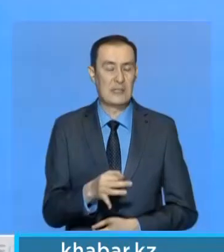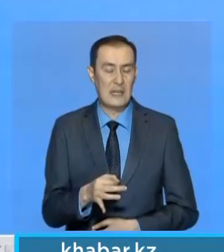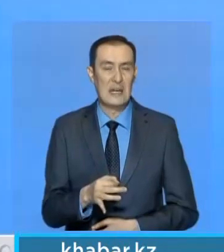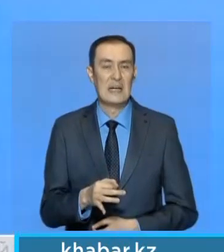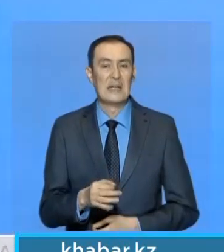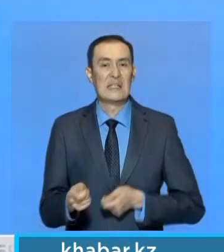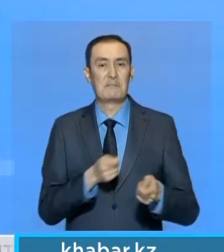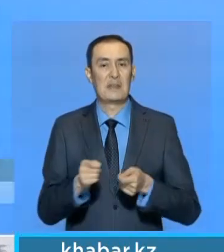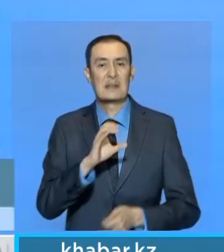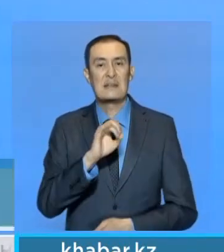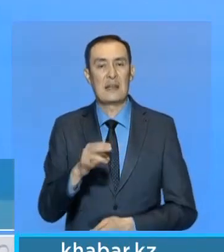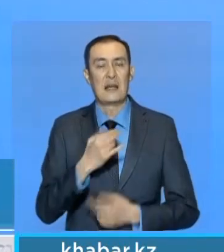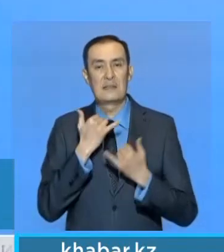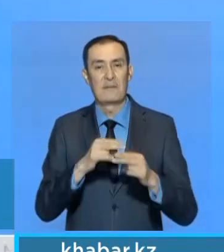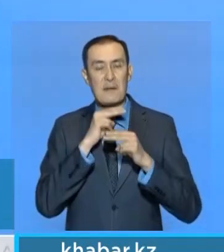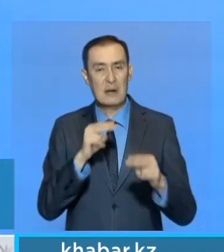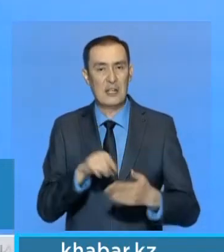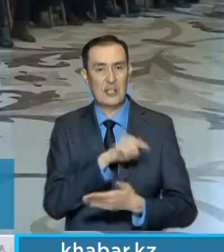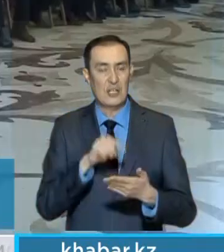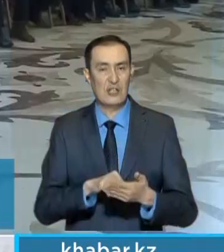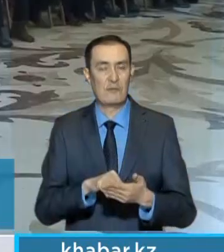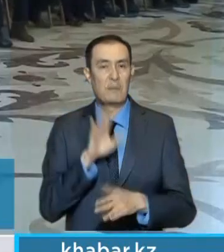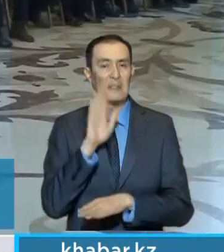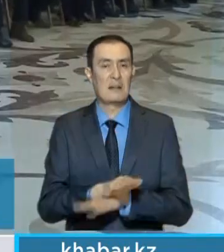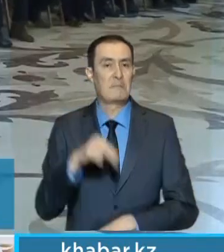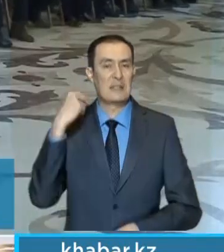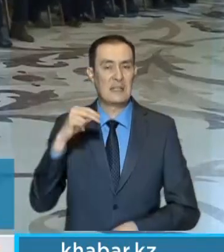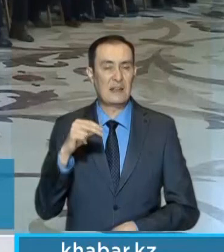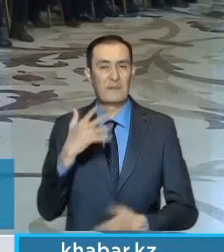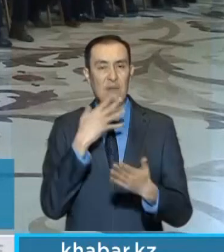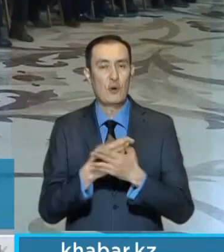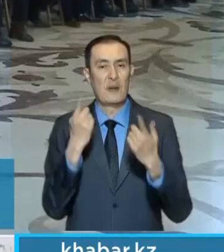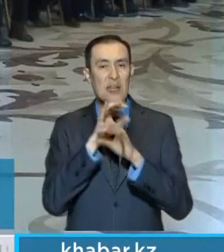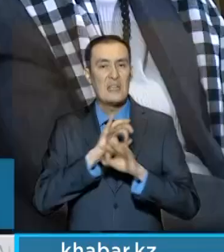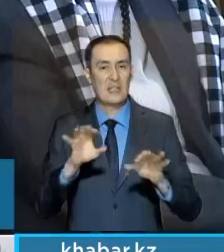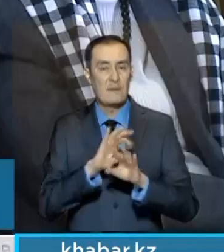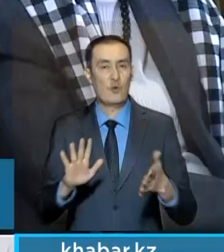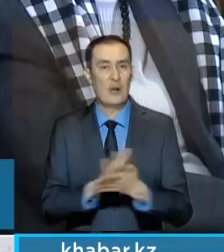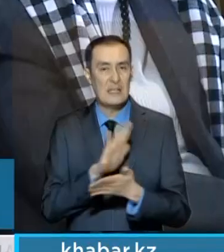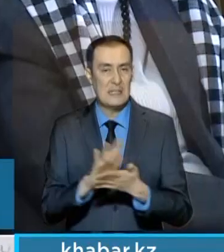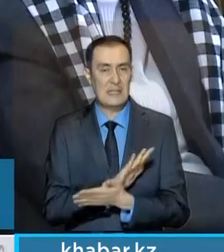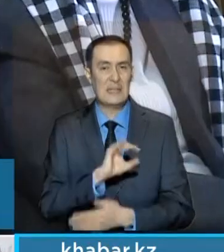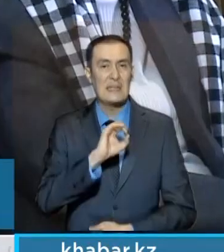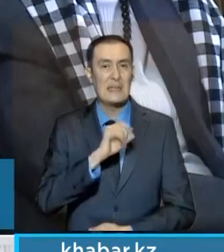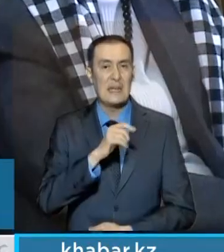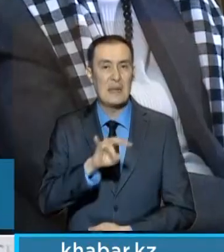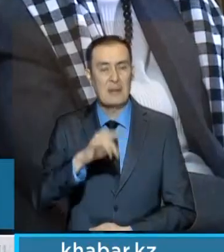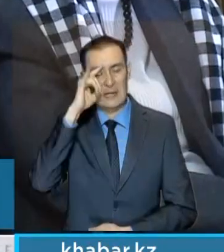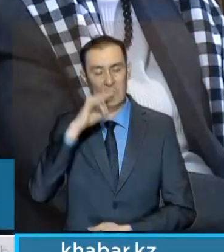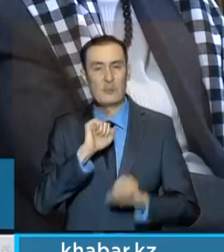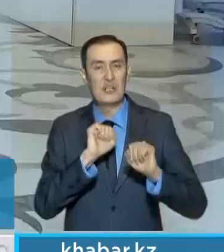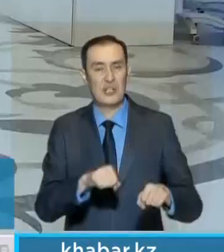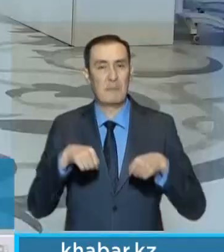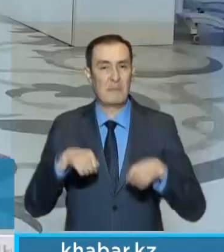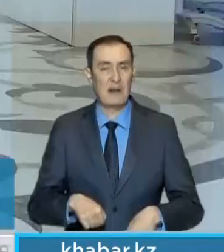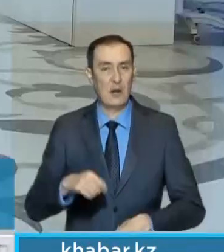спикер акцентировал внимание на задачах поставленных президентом страны в недавнем интервью газете емен Казахстан что для защиты интересов